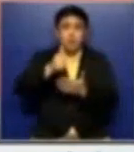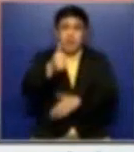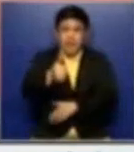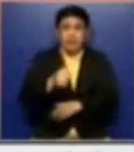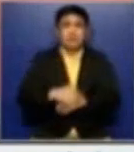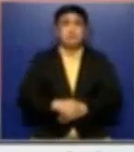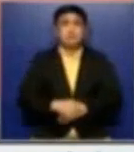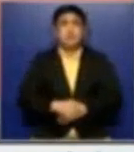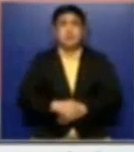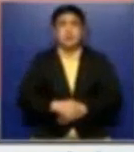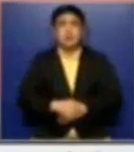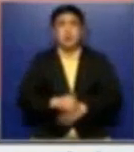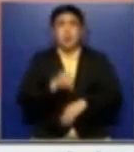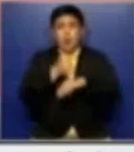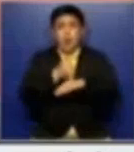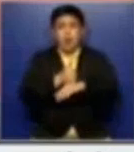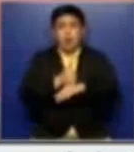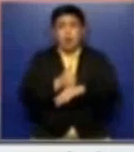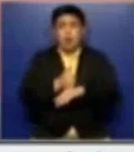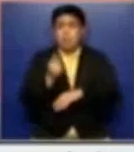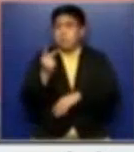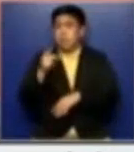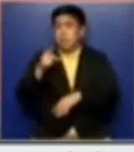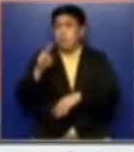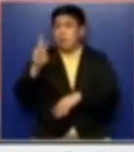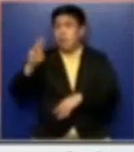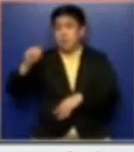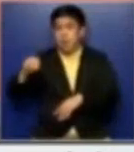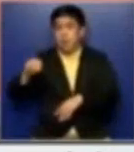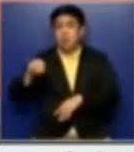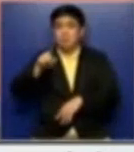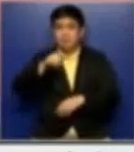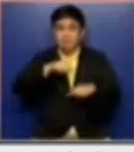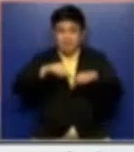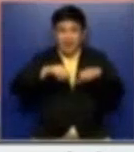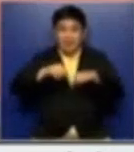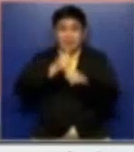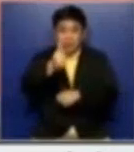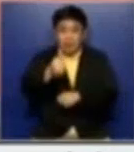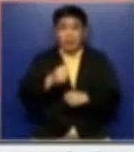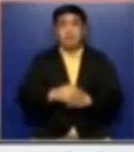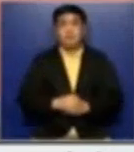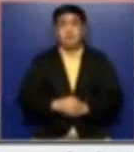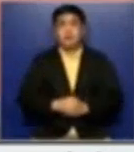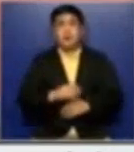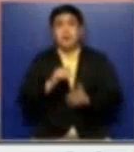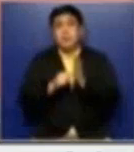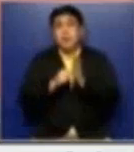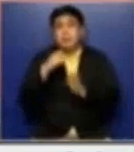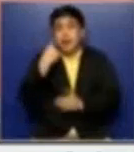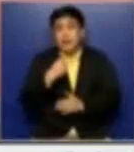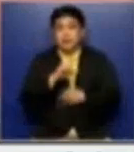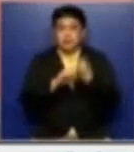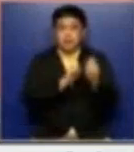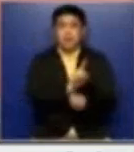ารเนี่ยท่านปรับครม.สิท่านต้องปรับใครครับปรับทีมเศรษฐกิ